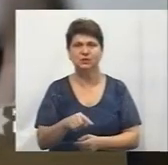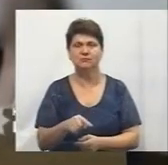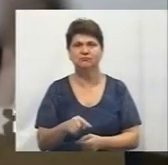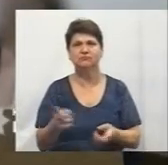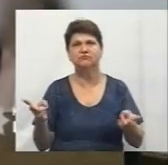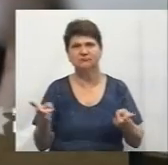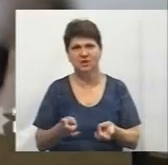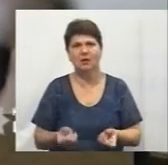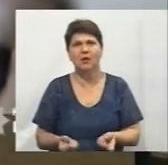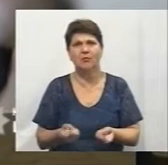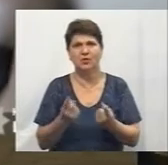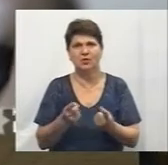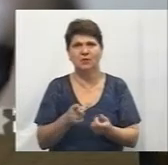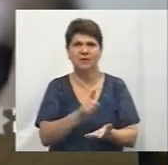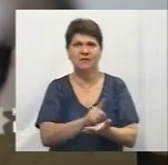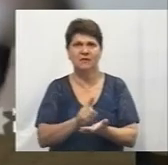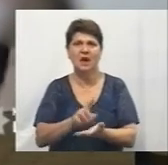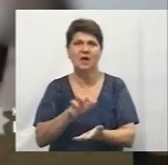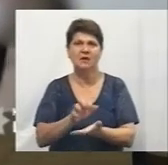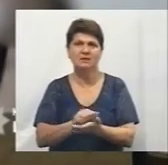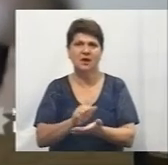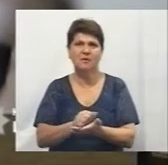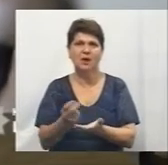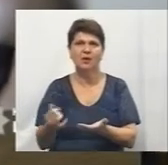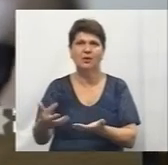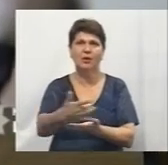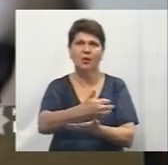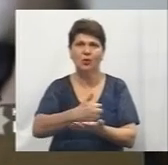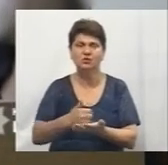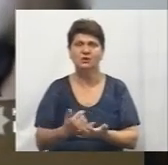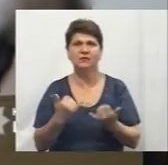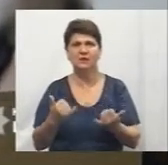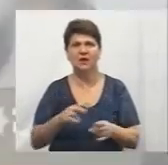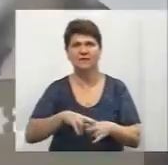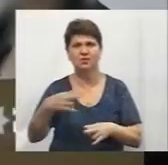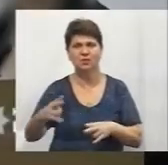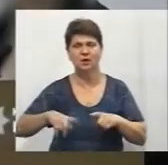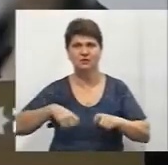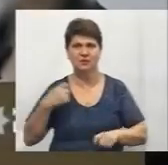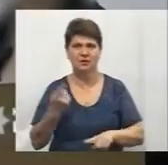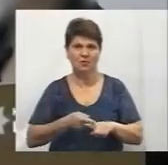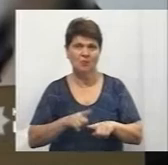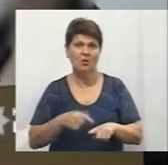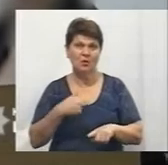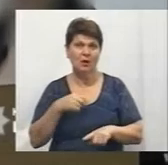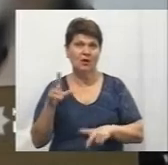потреба її функціонувати, займатися збором коштів для відшкодування збитків. Тому я вважаю, що